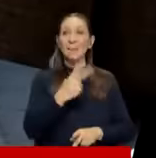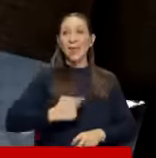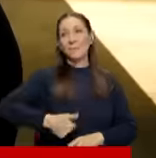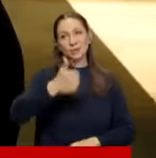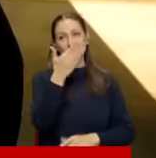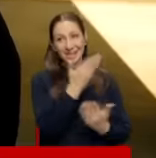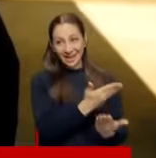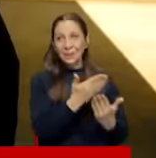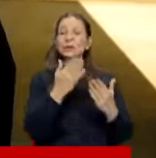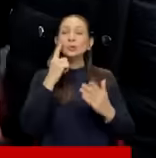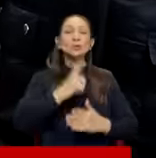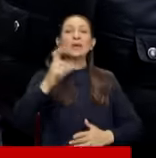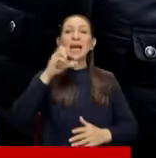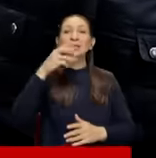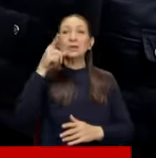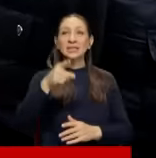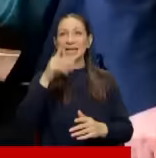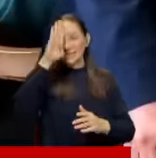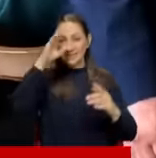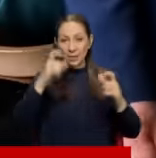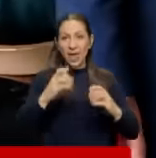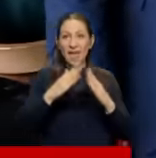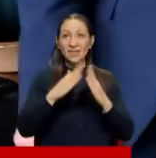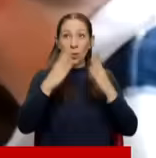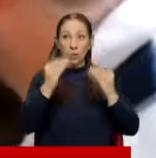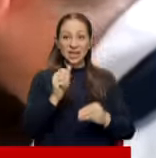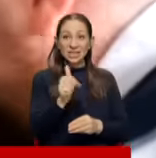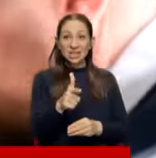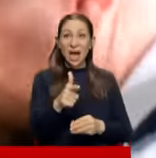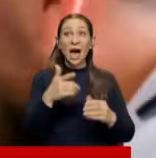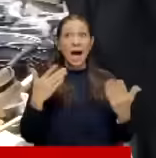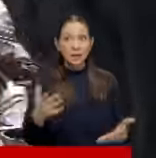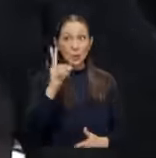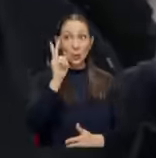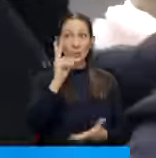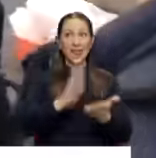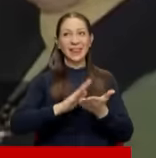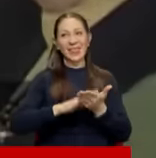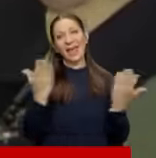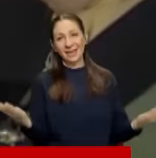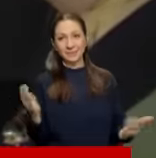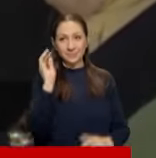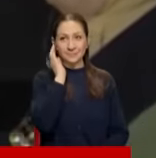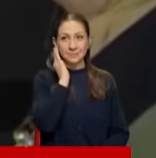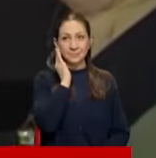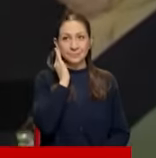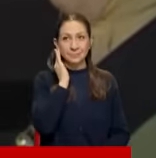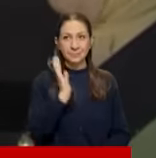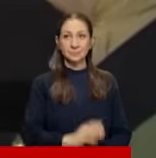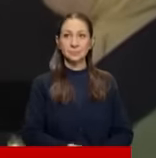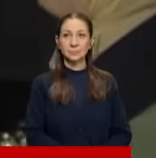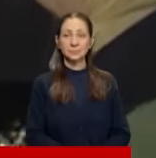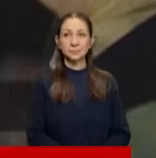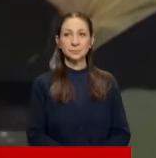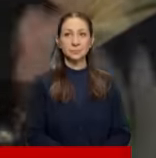belediye başkanı Cumhurbaşkanı Erdoğan'ın İstanbul'da evinin bulunduğu ilçe artık onun yönetiminde atan Üsküdar'a